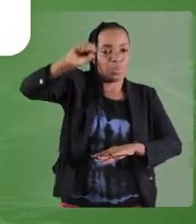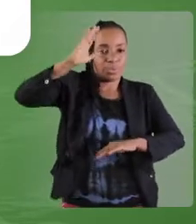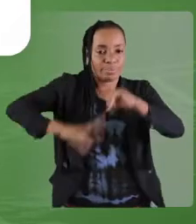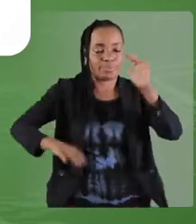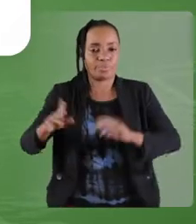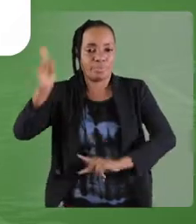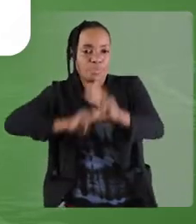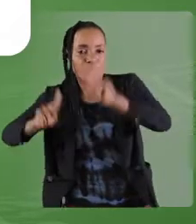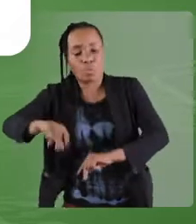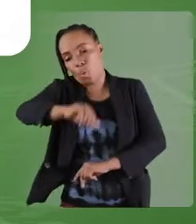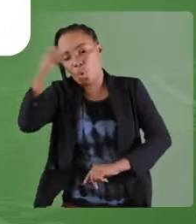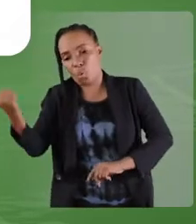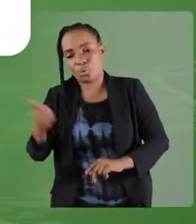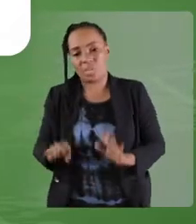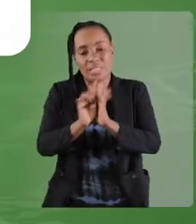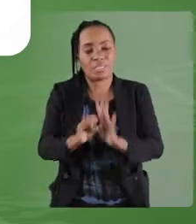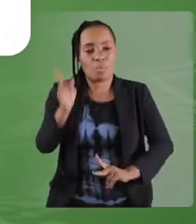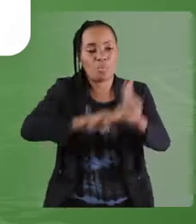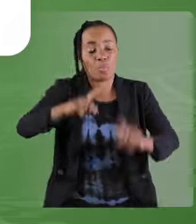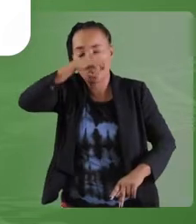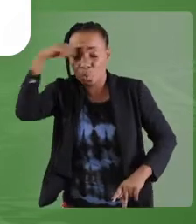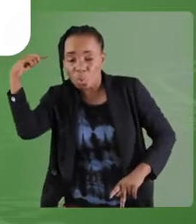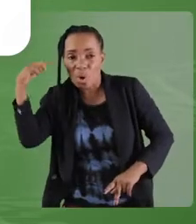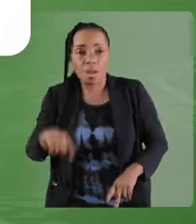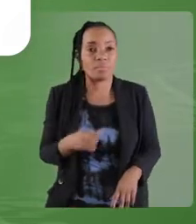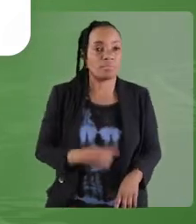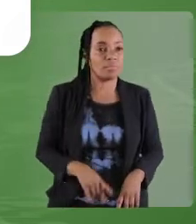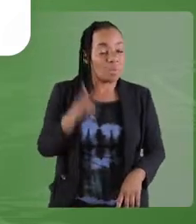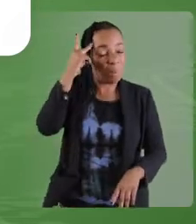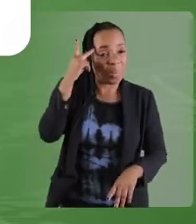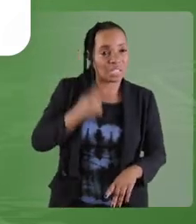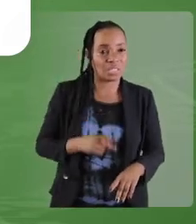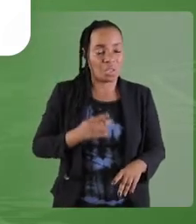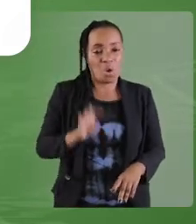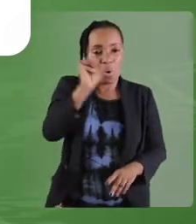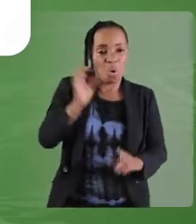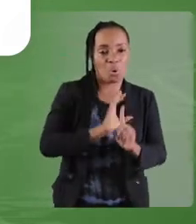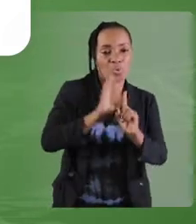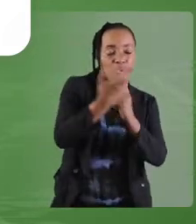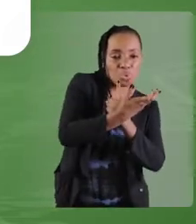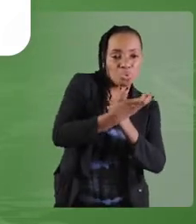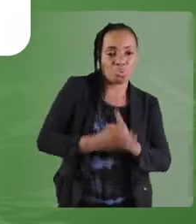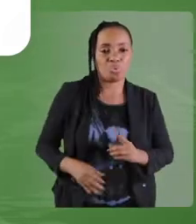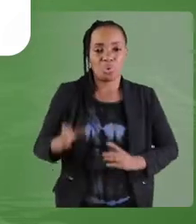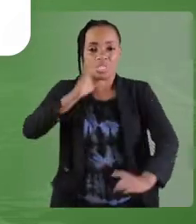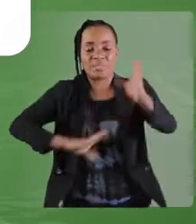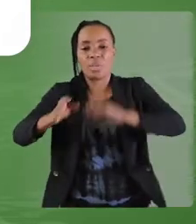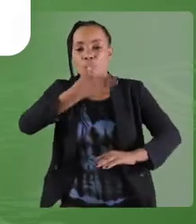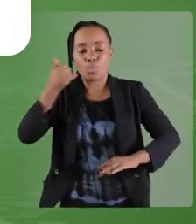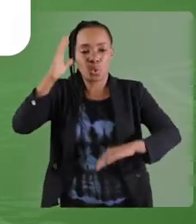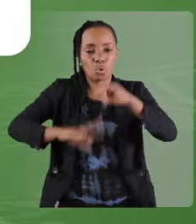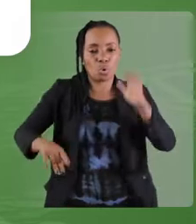de société et de culture auquel on appartient et à faire prévaloir cette culture,